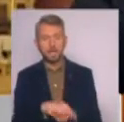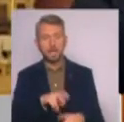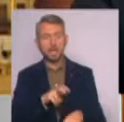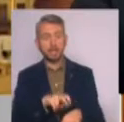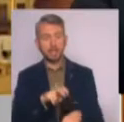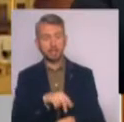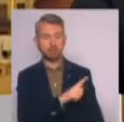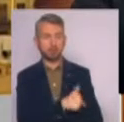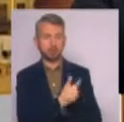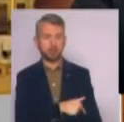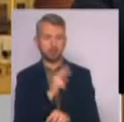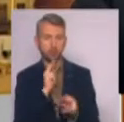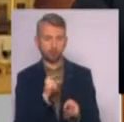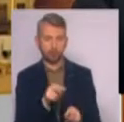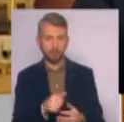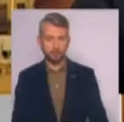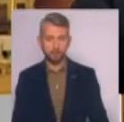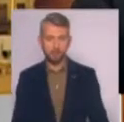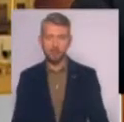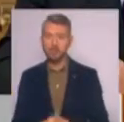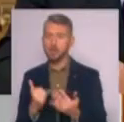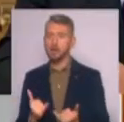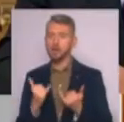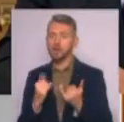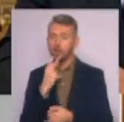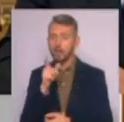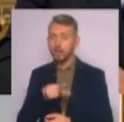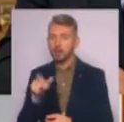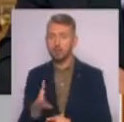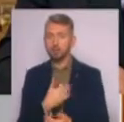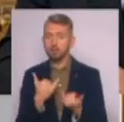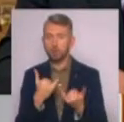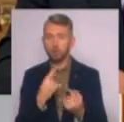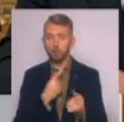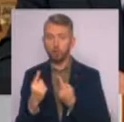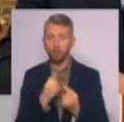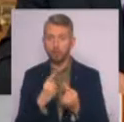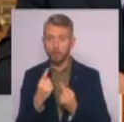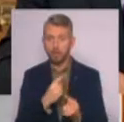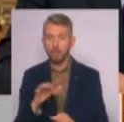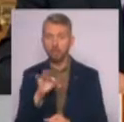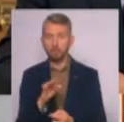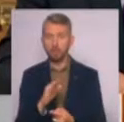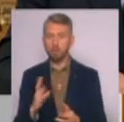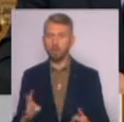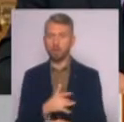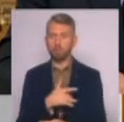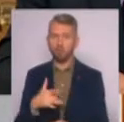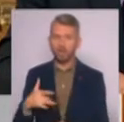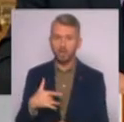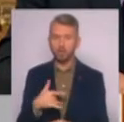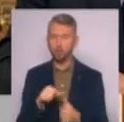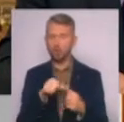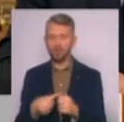лікарським медичним контролем. Шановні глядачі, ми сьогодні говорили про пневмонію, хронічні